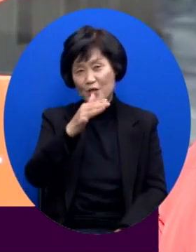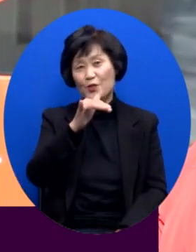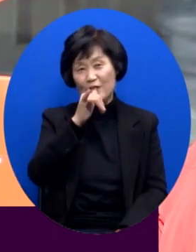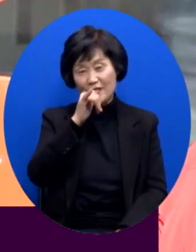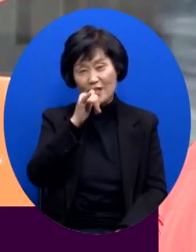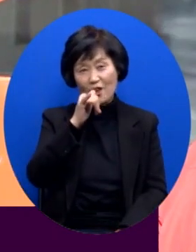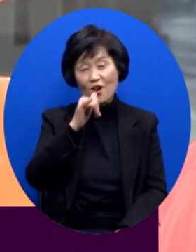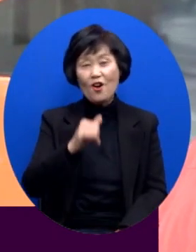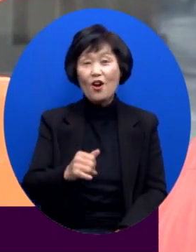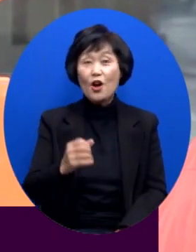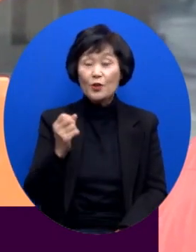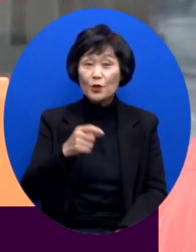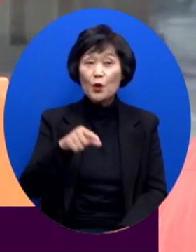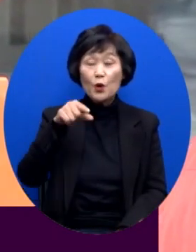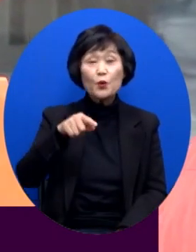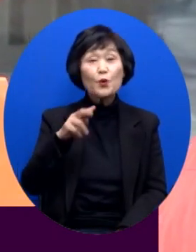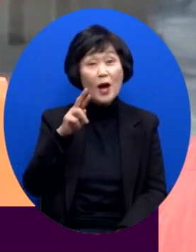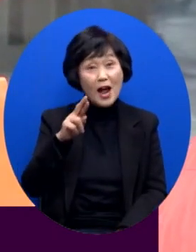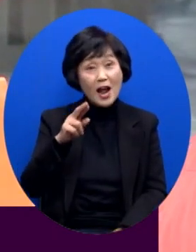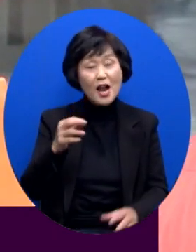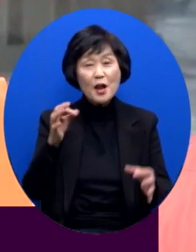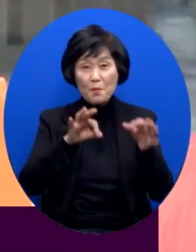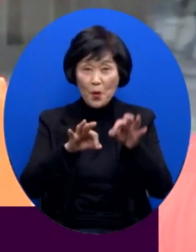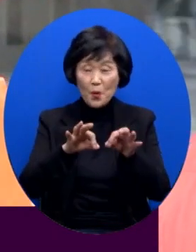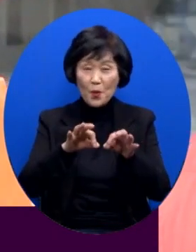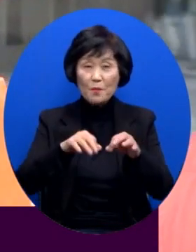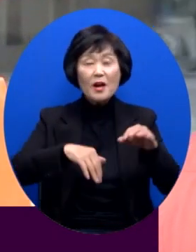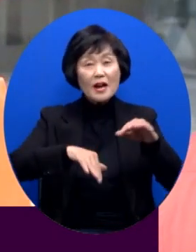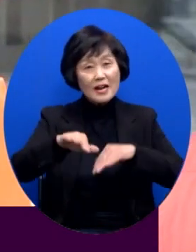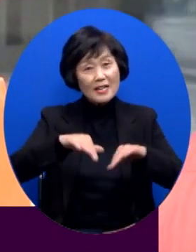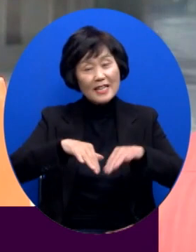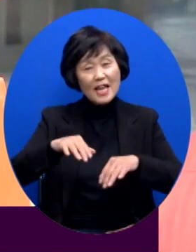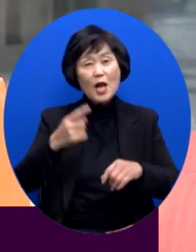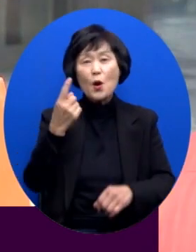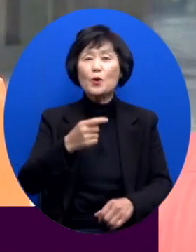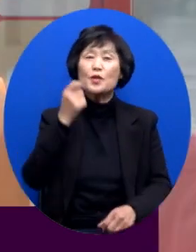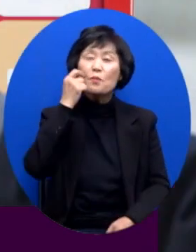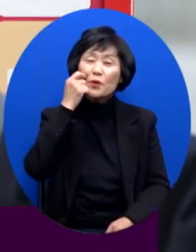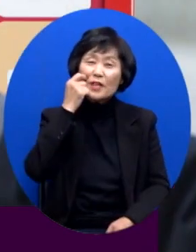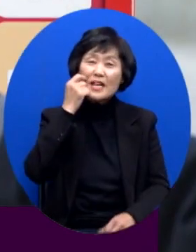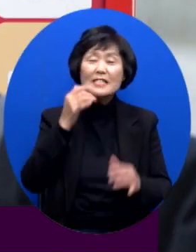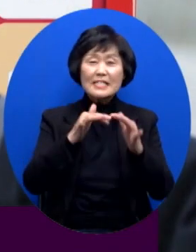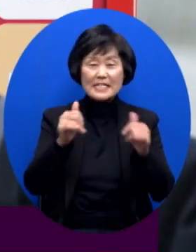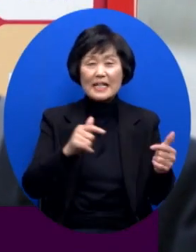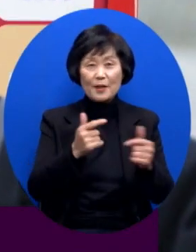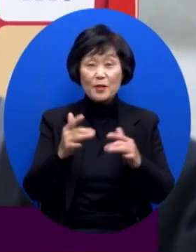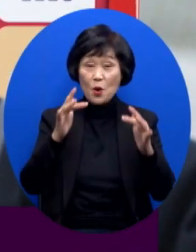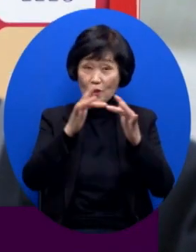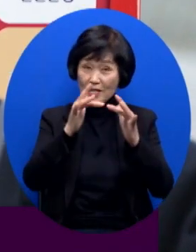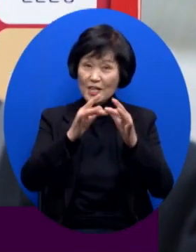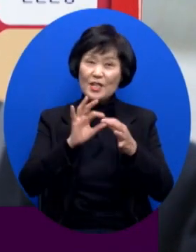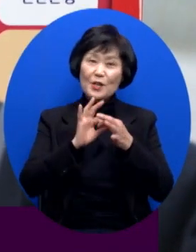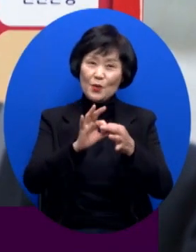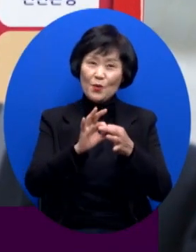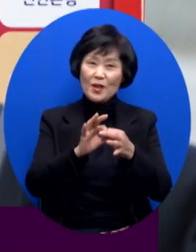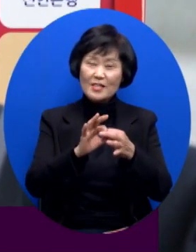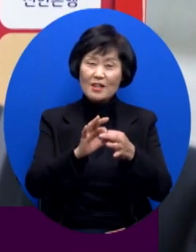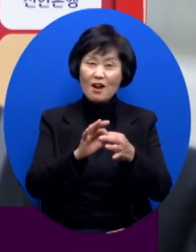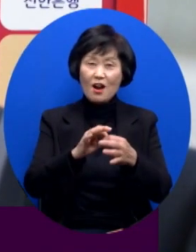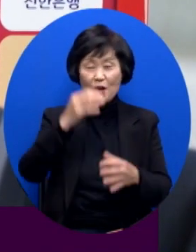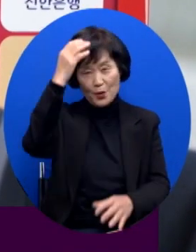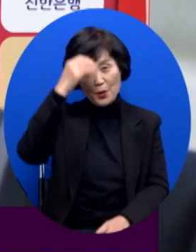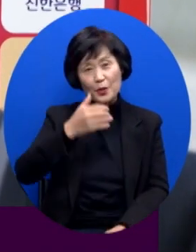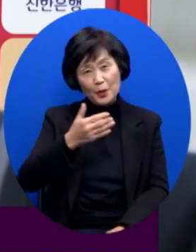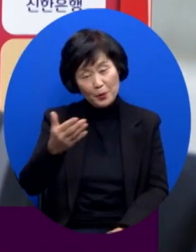QR 모금이라든지 거리에 직접 나오실 수 없는 상황에서도 온라인으로 이제 기부할 수 있는 그리고 ARS